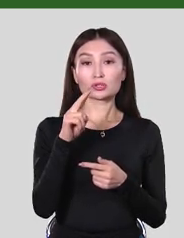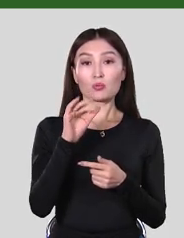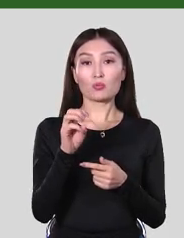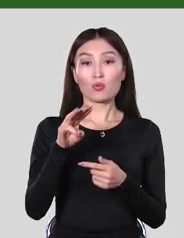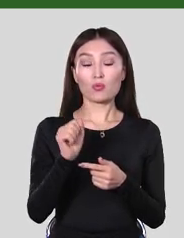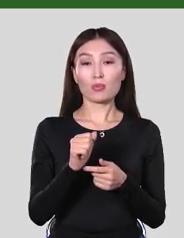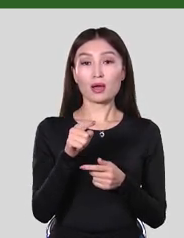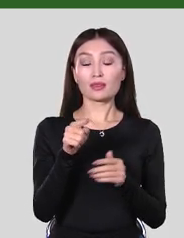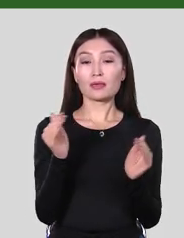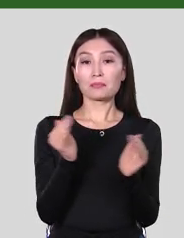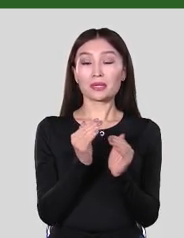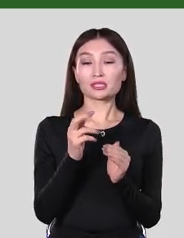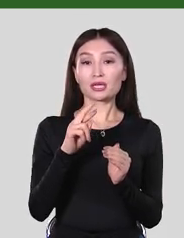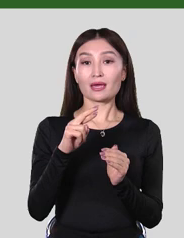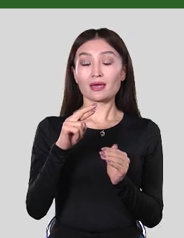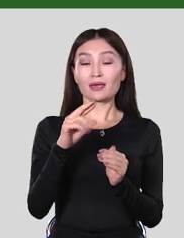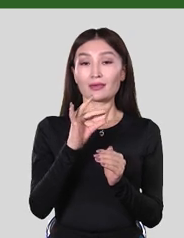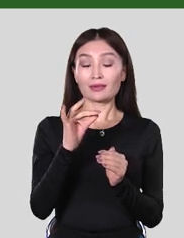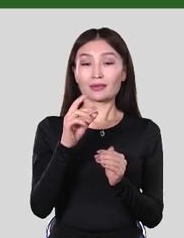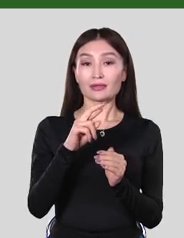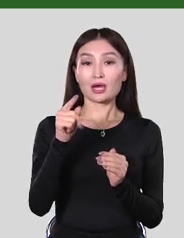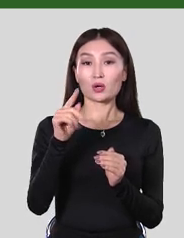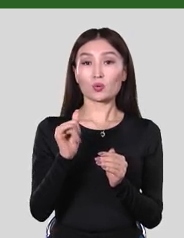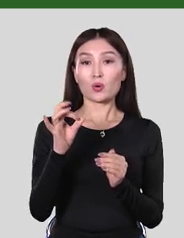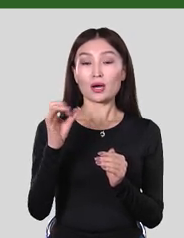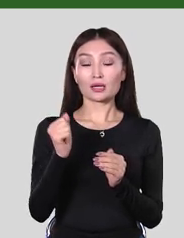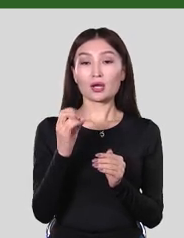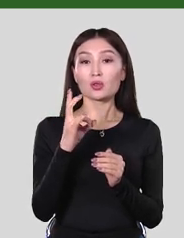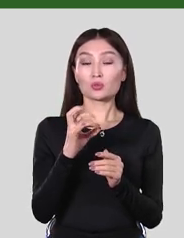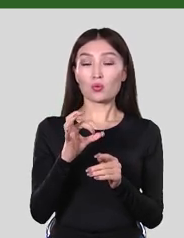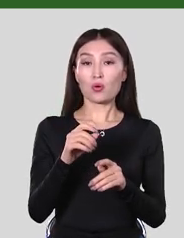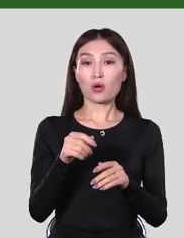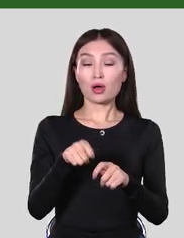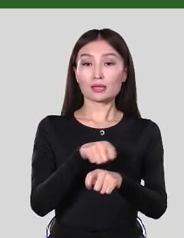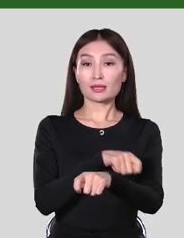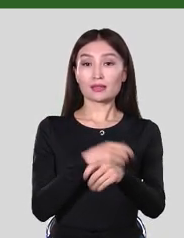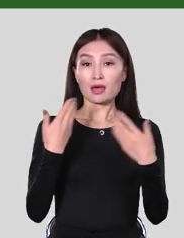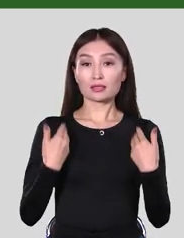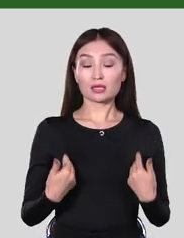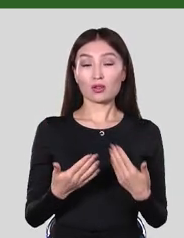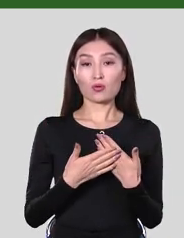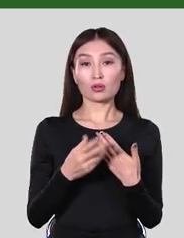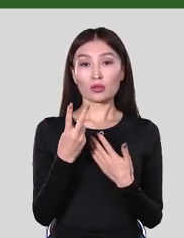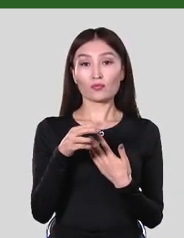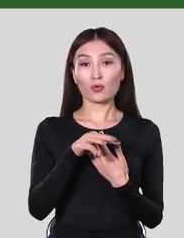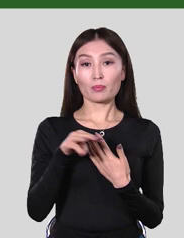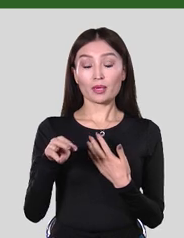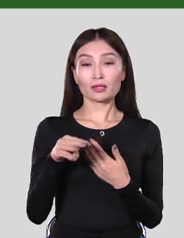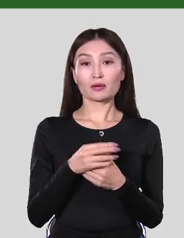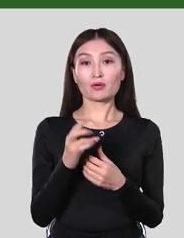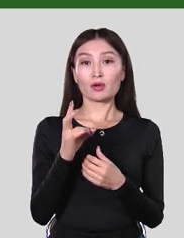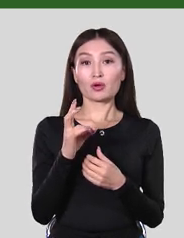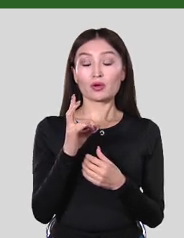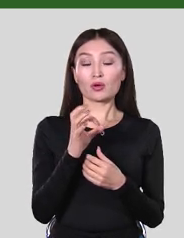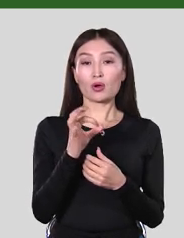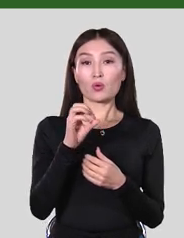и ягуара, и африканского леопарда, но все-таки длина тела около 2 метра, от носа